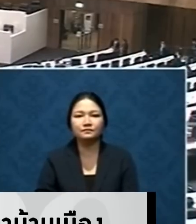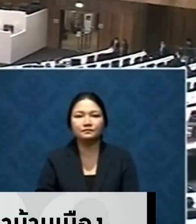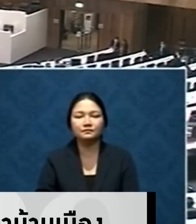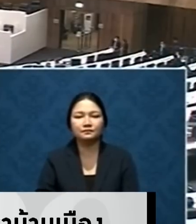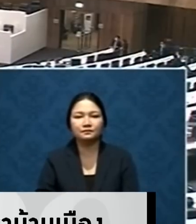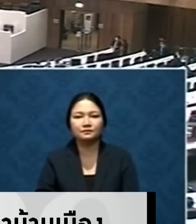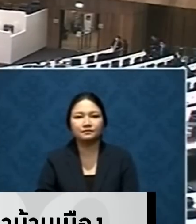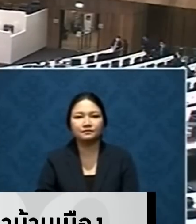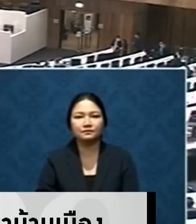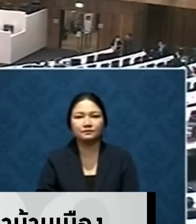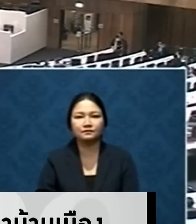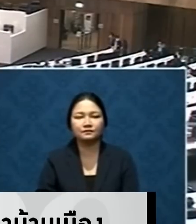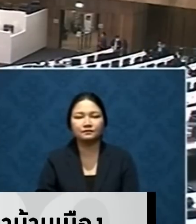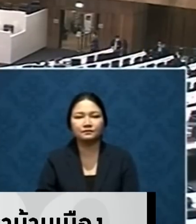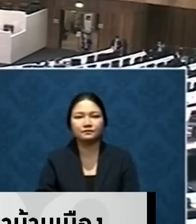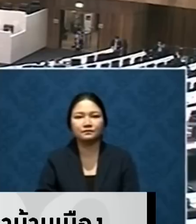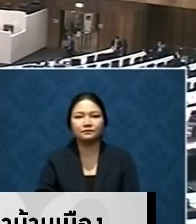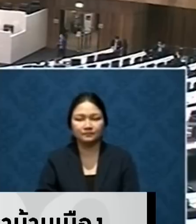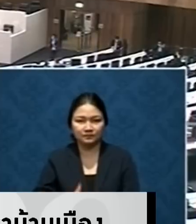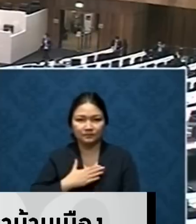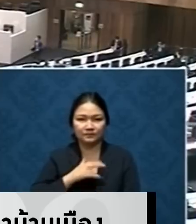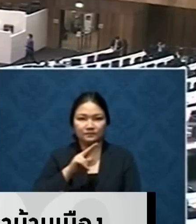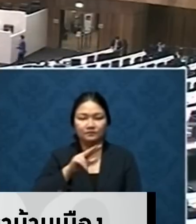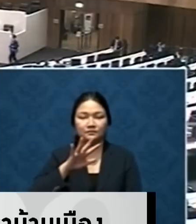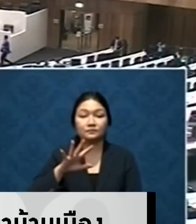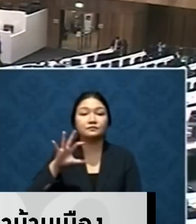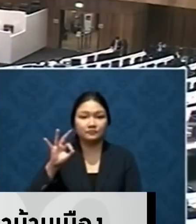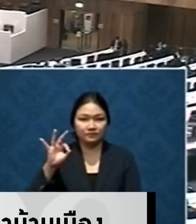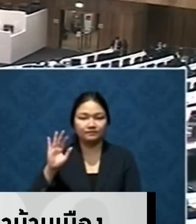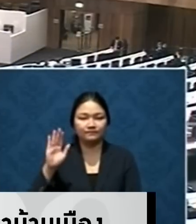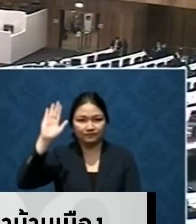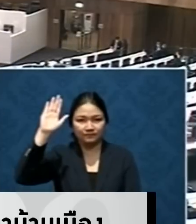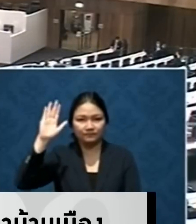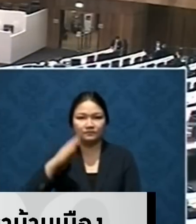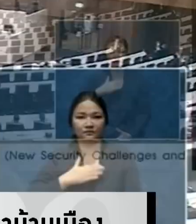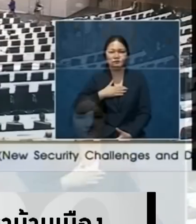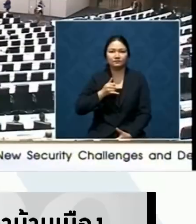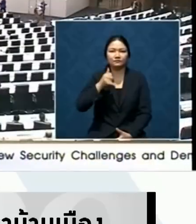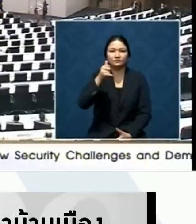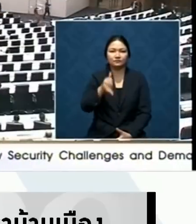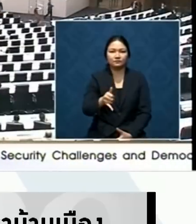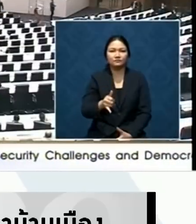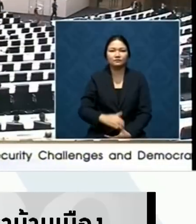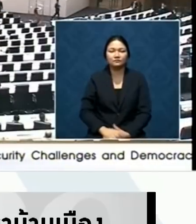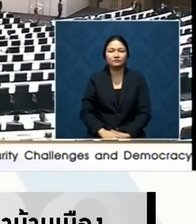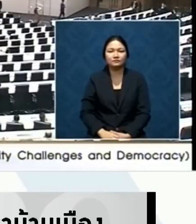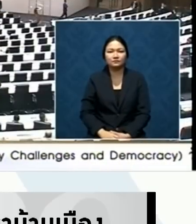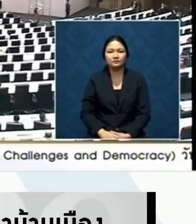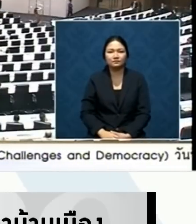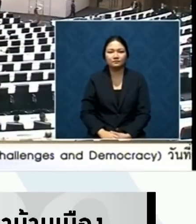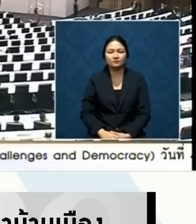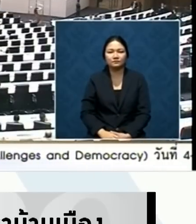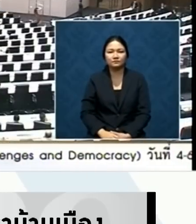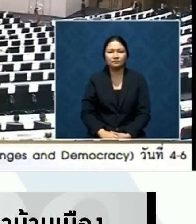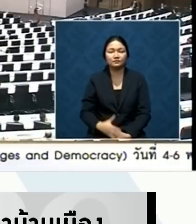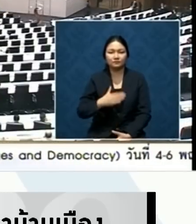ยที่ทำให้การย้ายพักการโยกย้ายพักการพักไปสังกัดสมาชิกไปสังกัดพักอะไรต่างๆมันทำให้เข